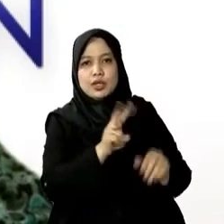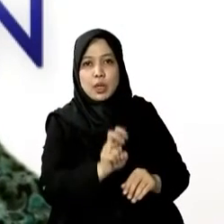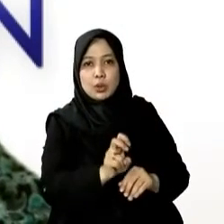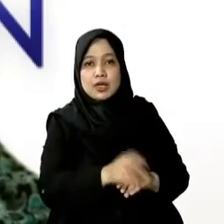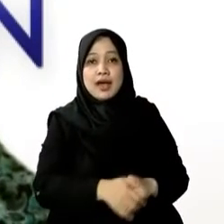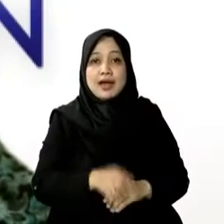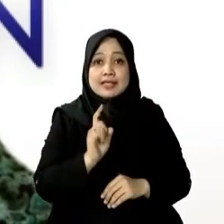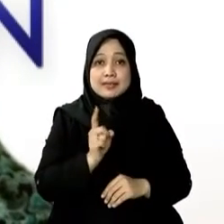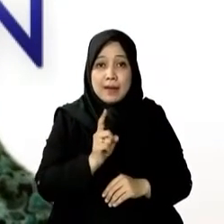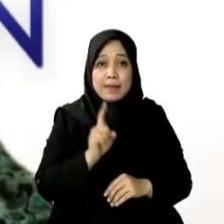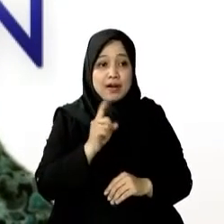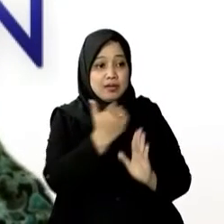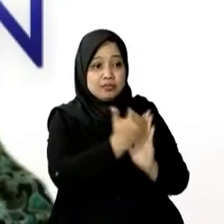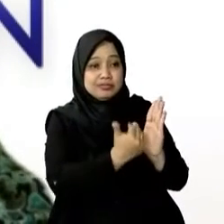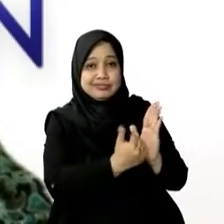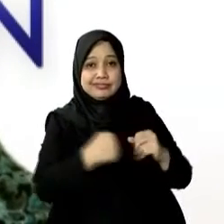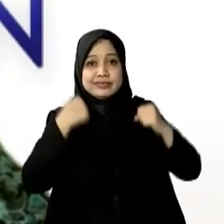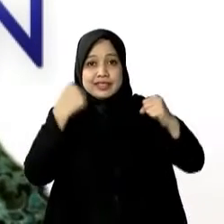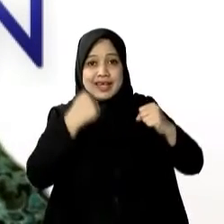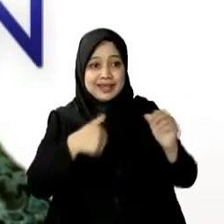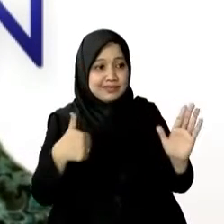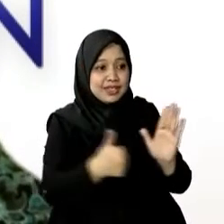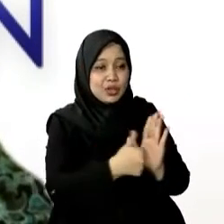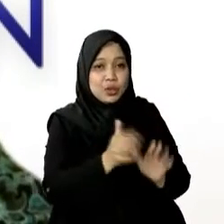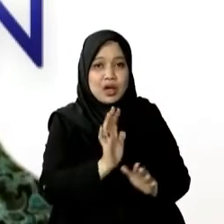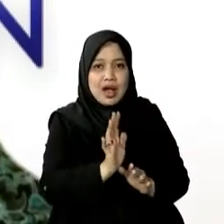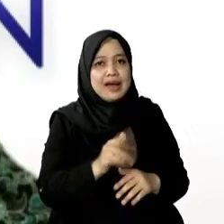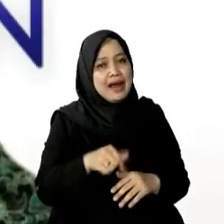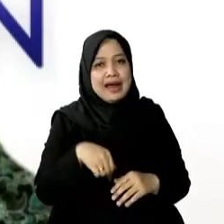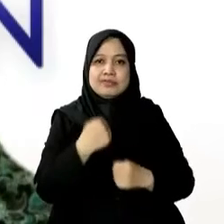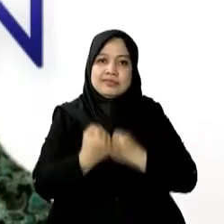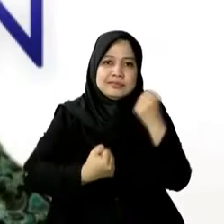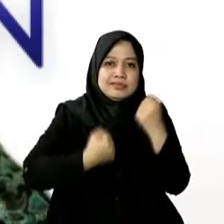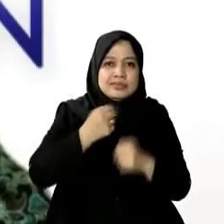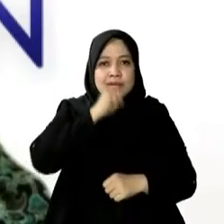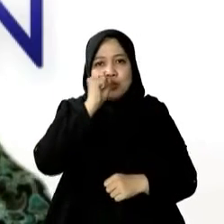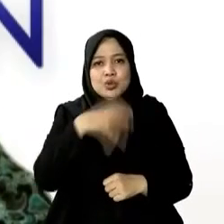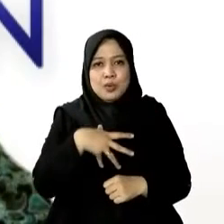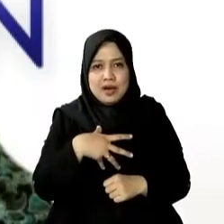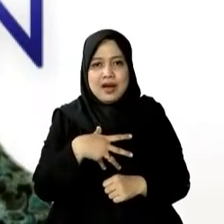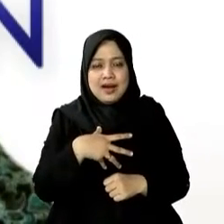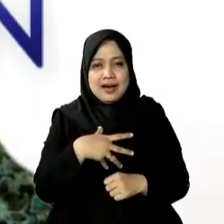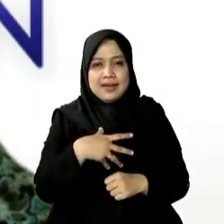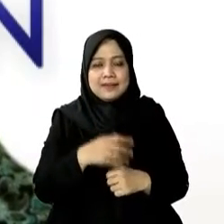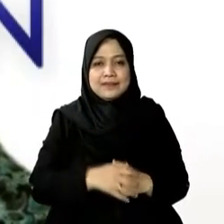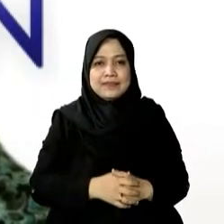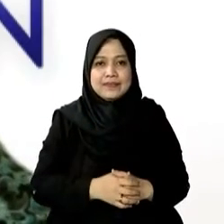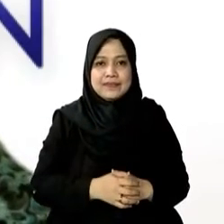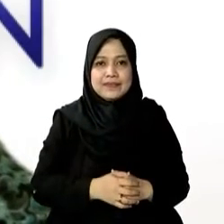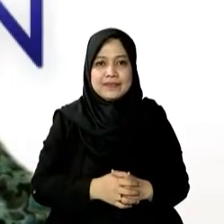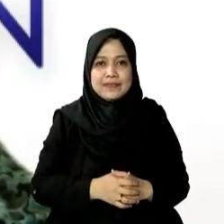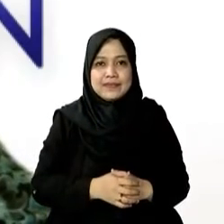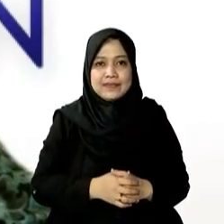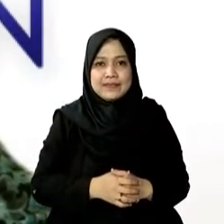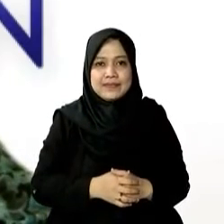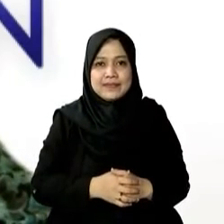perkosaan itu semua usaha kita juga akan berat dan akan cukup kalau dibilang